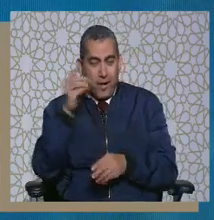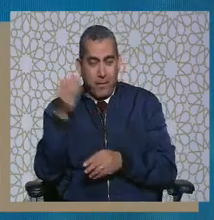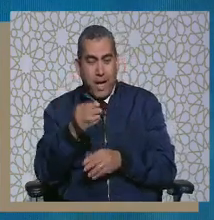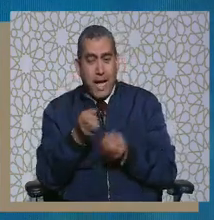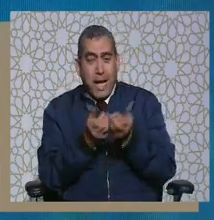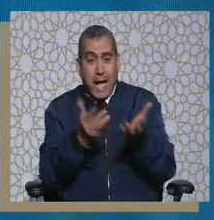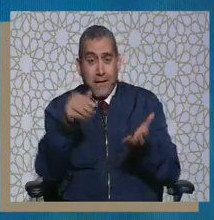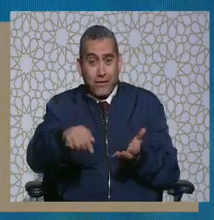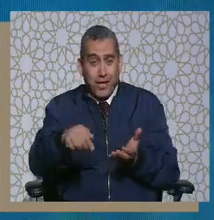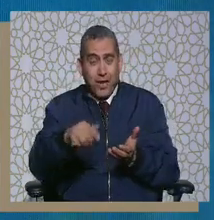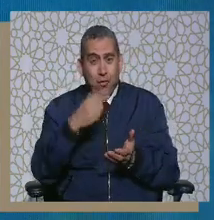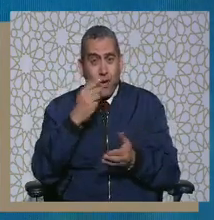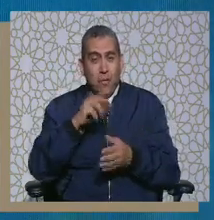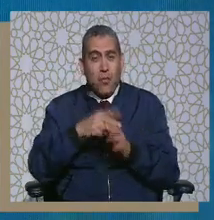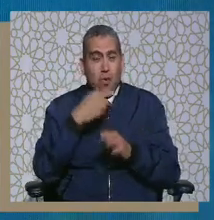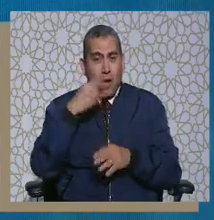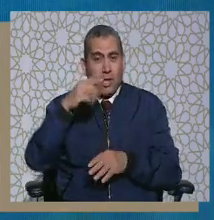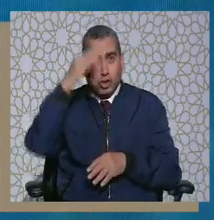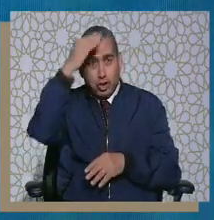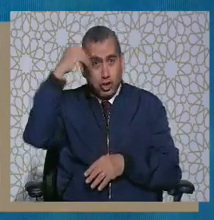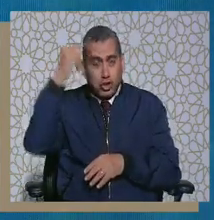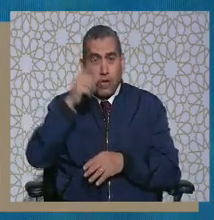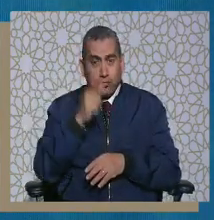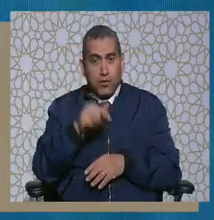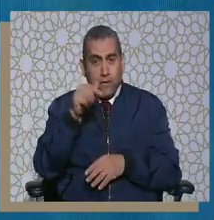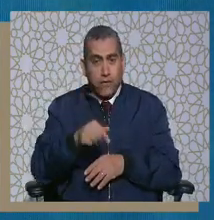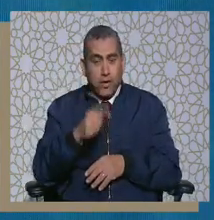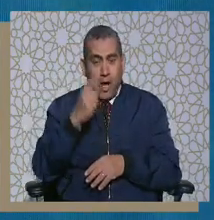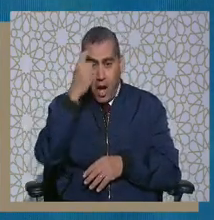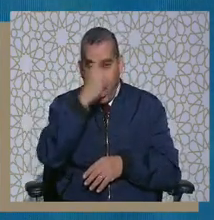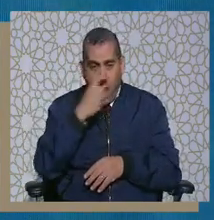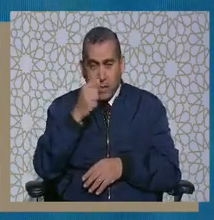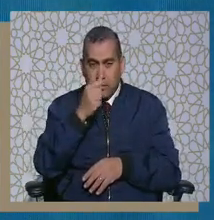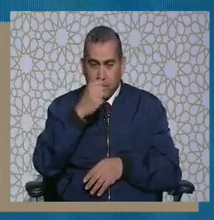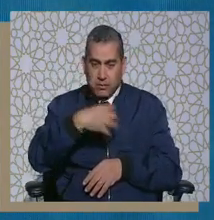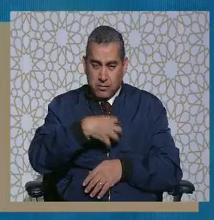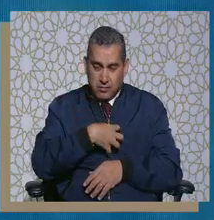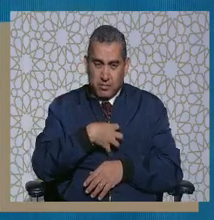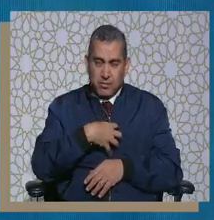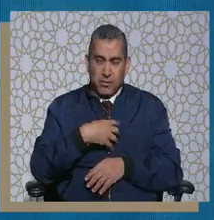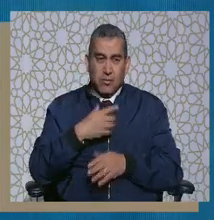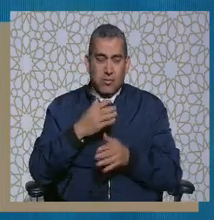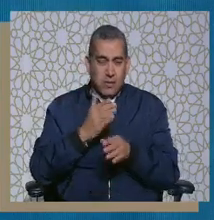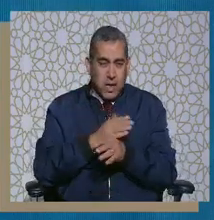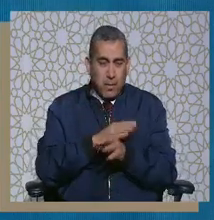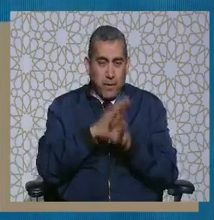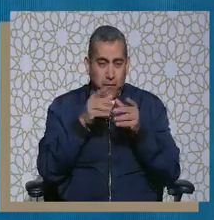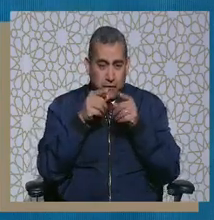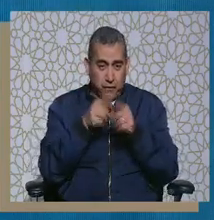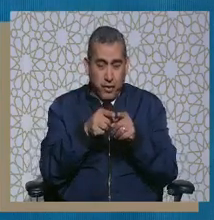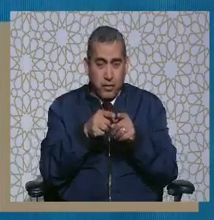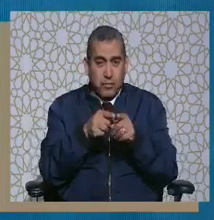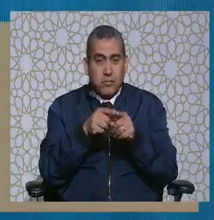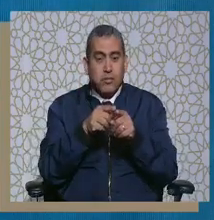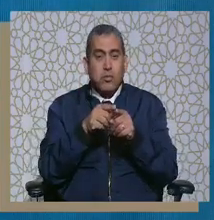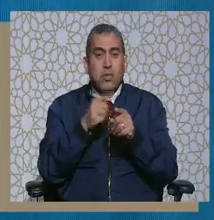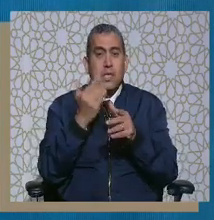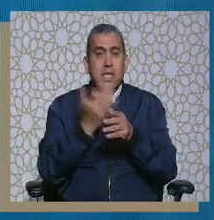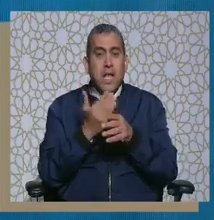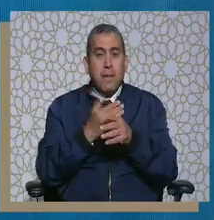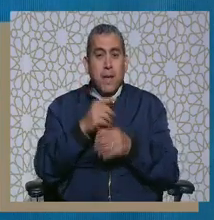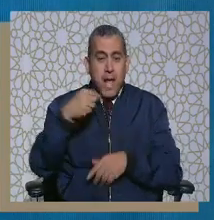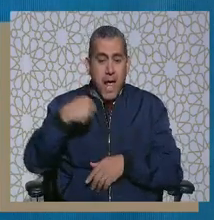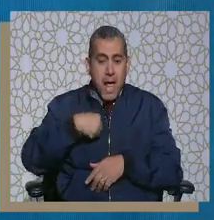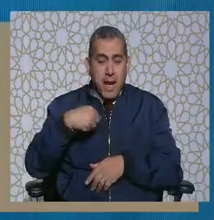وهو دوت اللي بيقولوه العلماء ان الغضب والضيق والحزن والحاجات اللي جوايا بتحصل لان